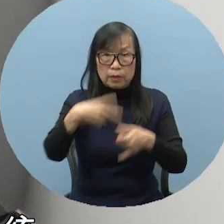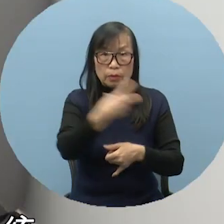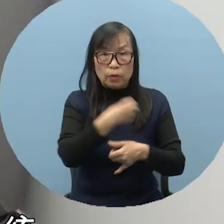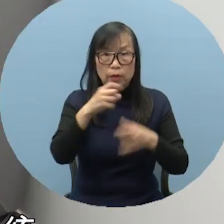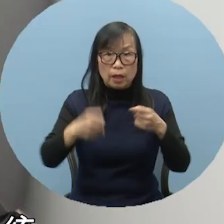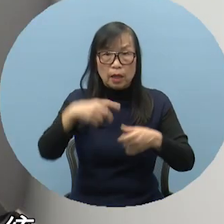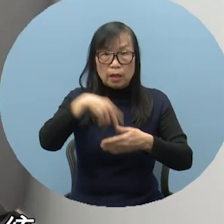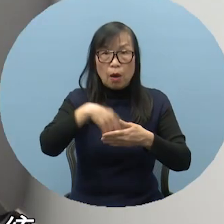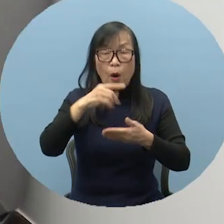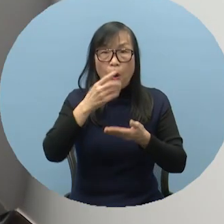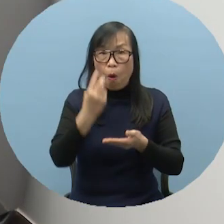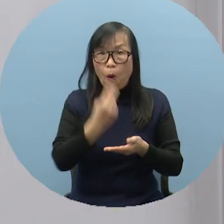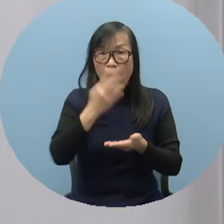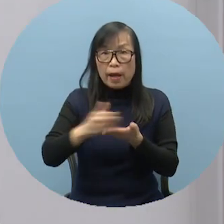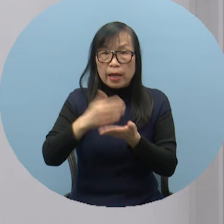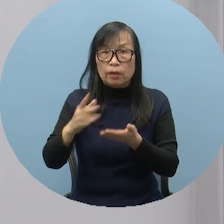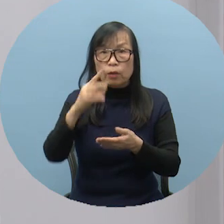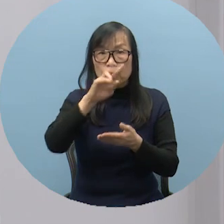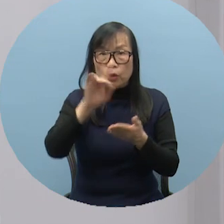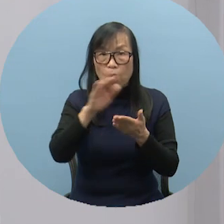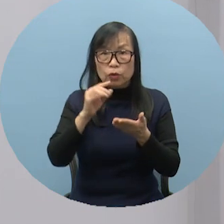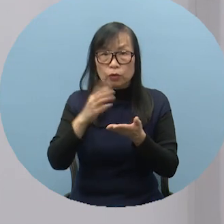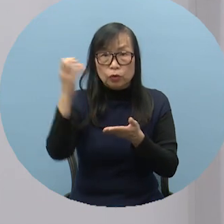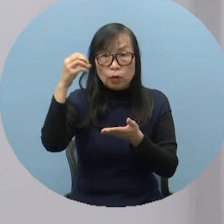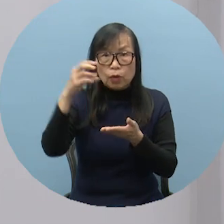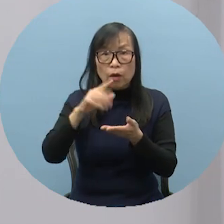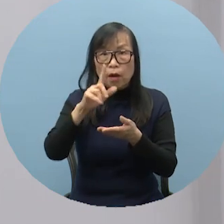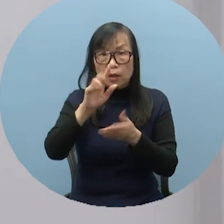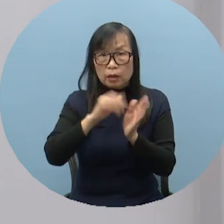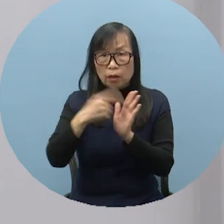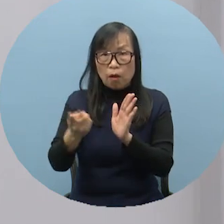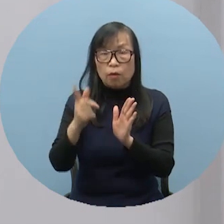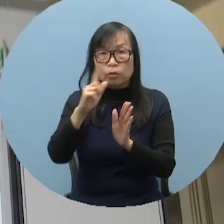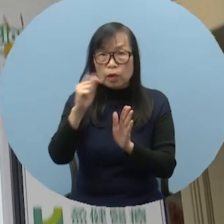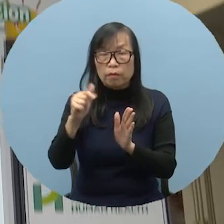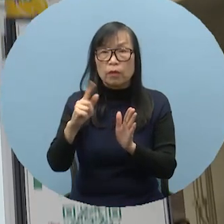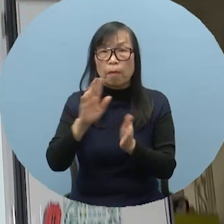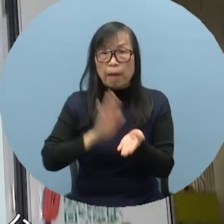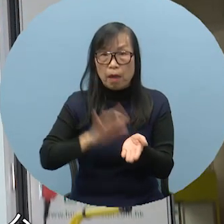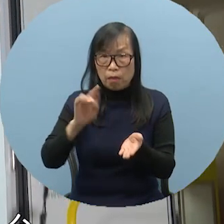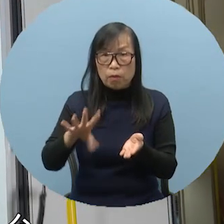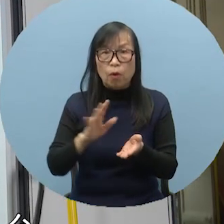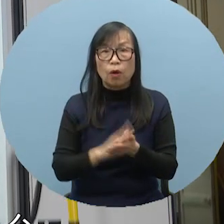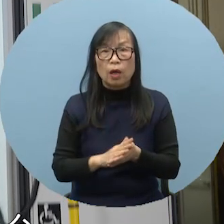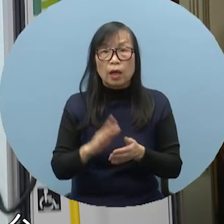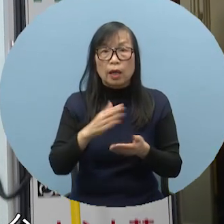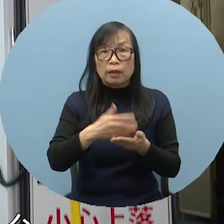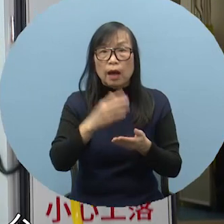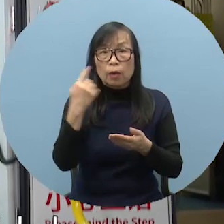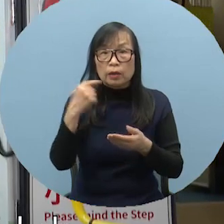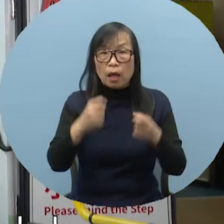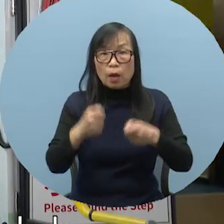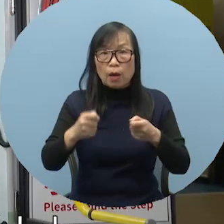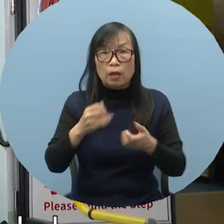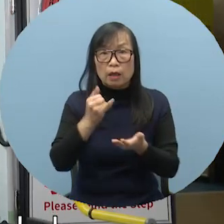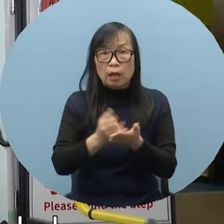设有空气净化系统，并且涂上光触媒涂层，以抗菌抗病毒。车尾位置装有升降台，